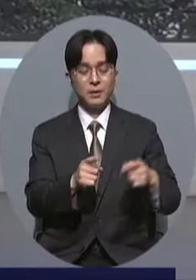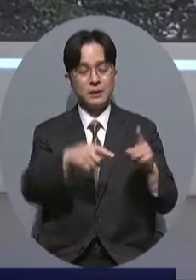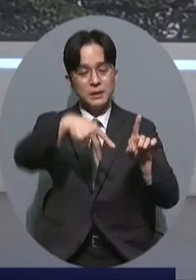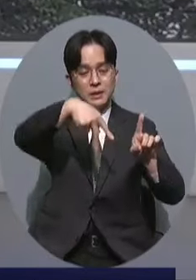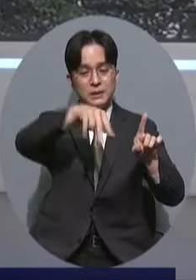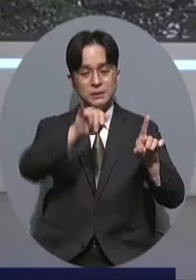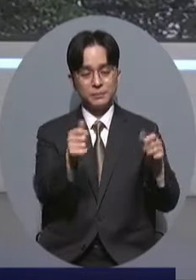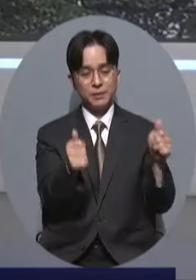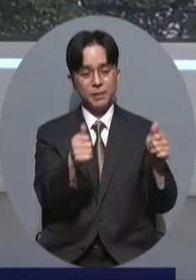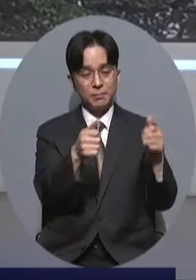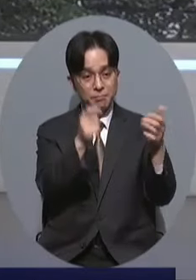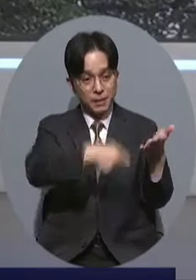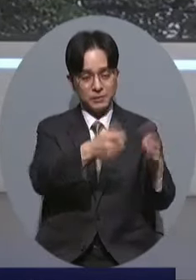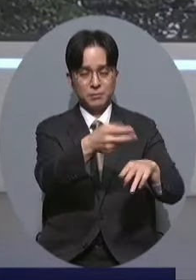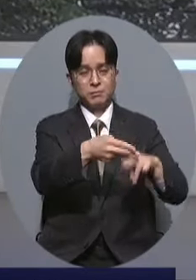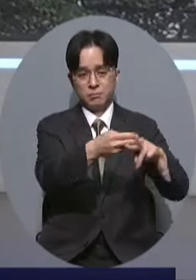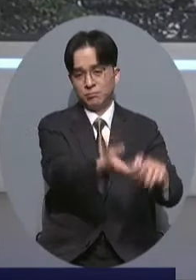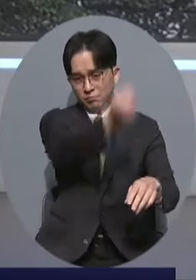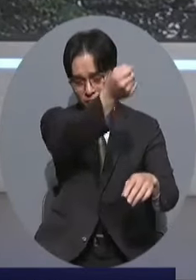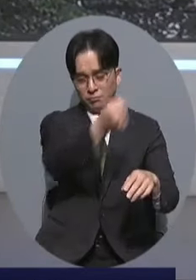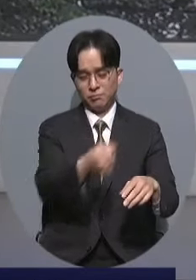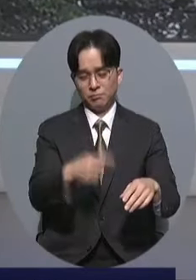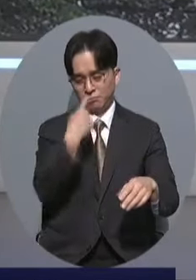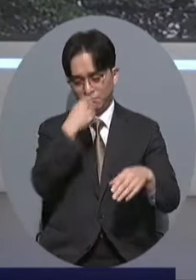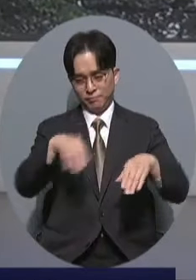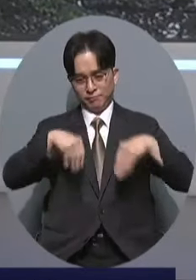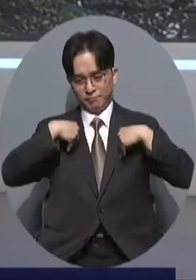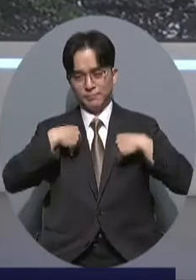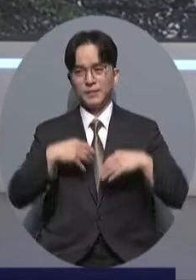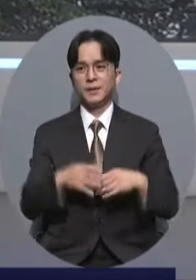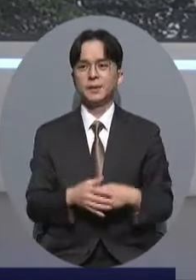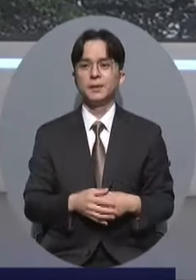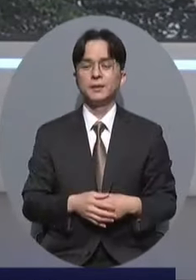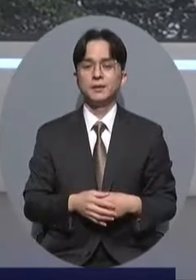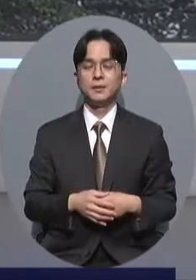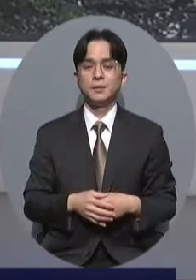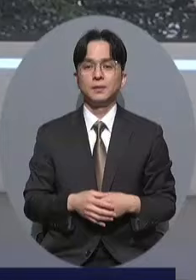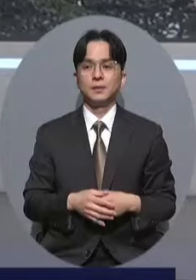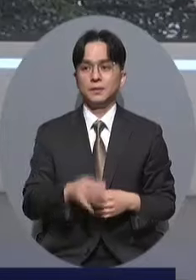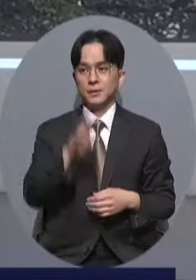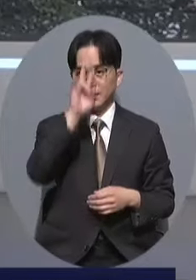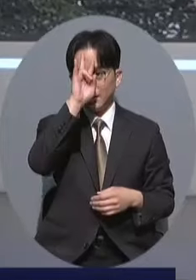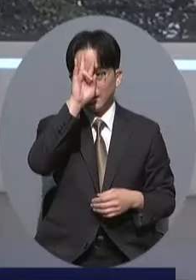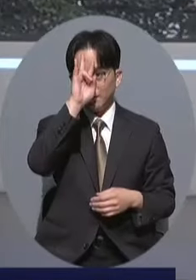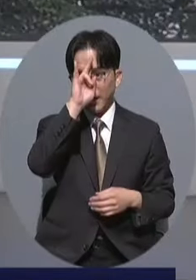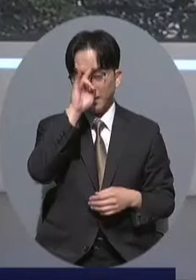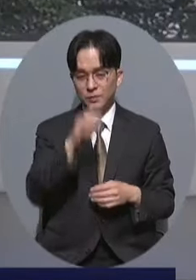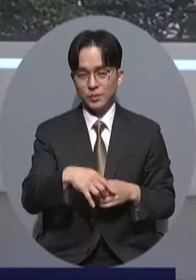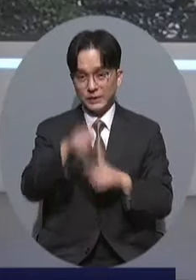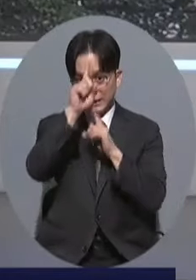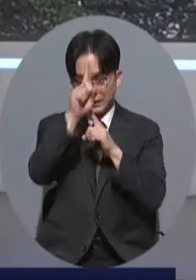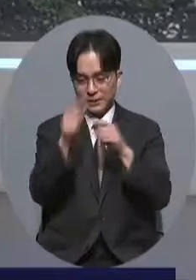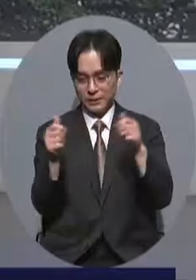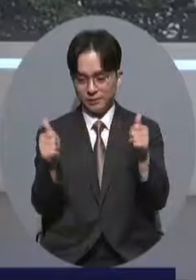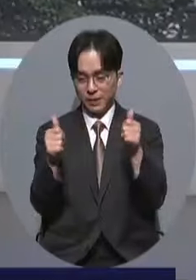상태인데요. 앞서 박근혜, 이명박 전 대통령의 재판 생중계 여부 선고 사흘 전 결정됐습니다.